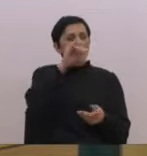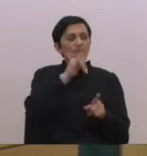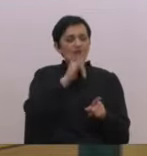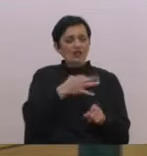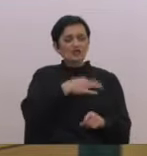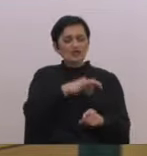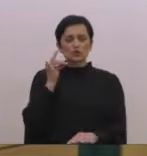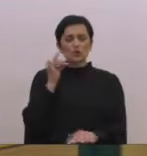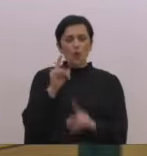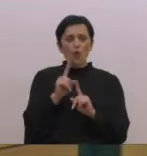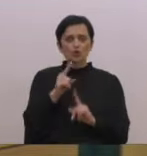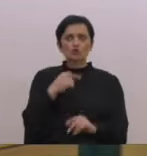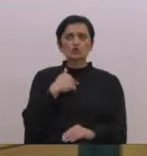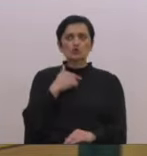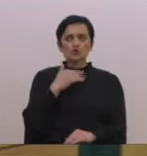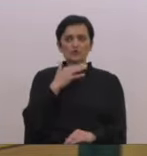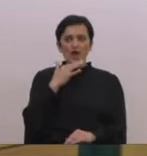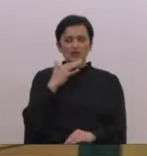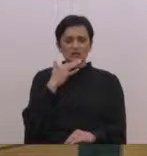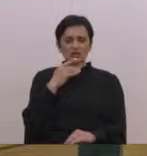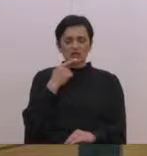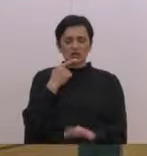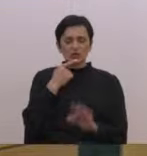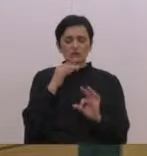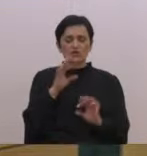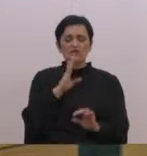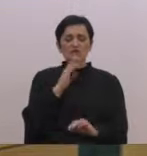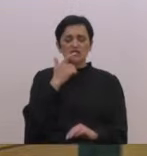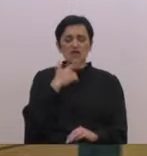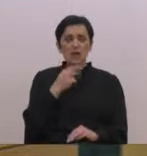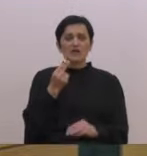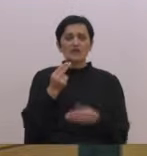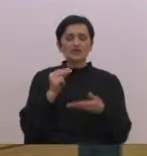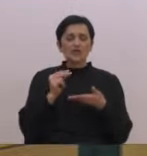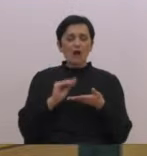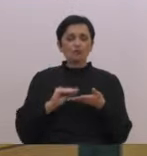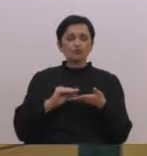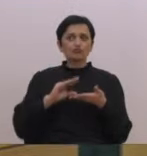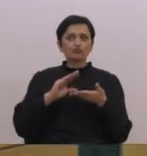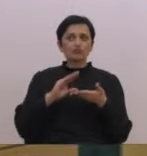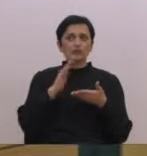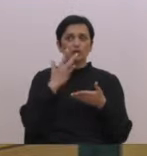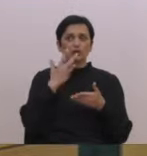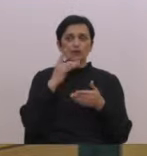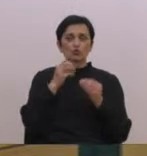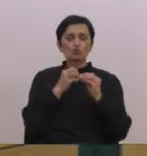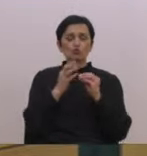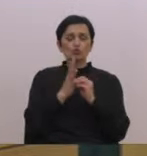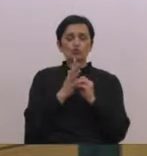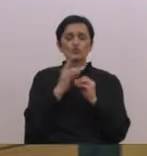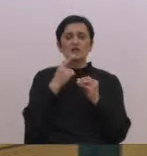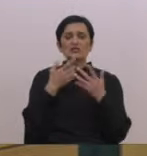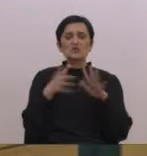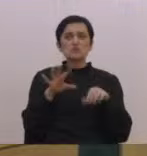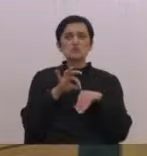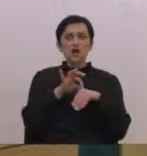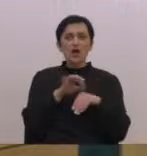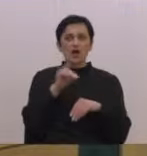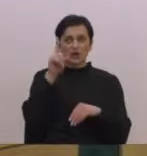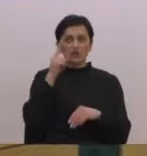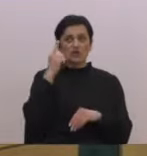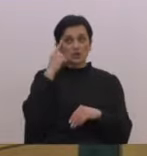მაგრამ სამწუხაროდ ფარით ქალბატონის, რომელმაც თანხა დააგროვა, ემიგრაციაში 15 წელზე მეტი გაატარა, იფიქრა, რომ